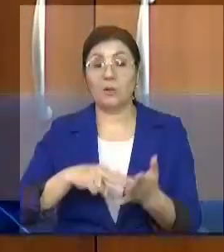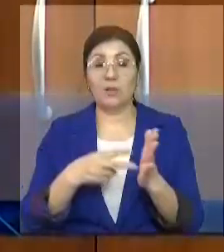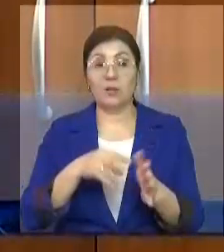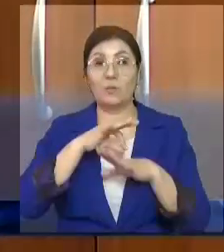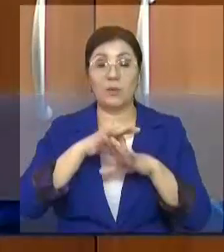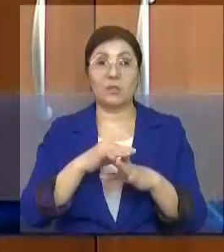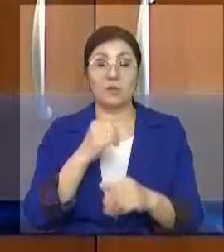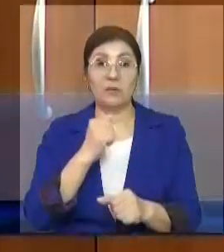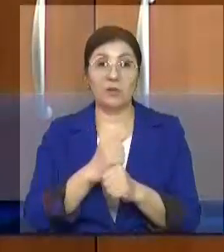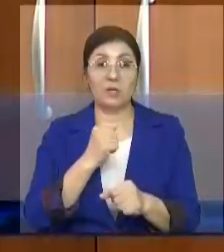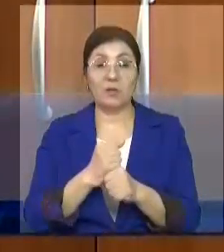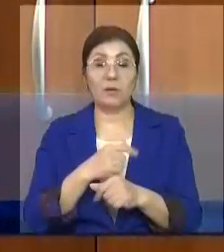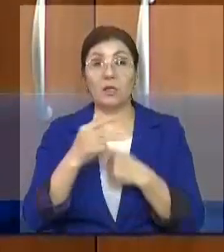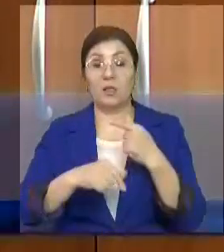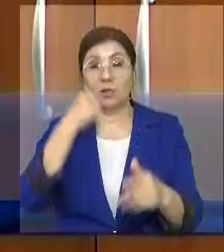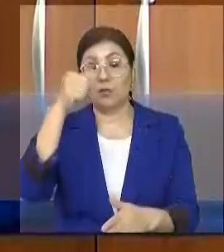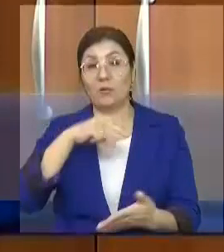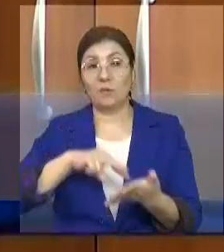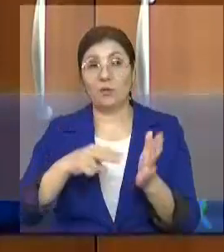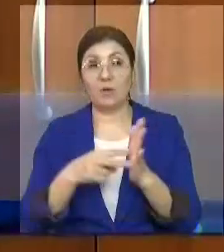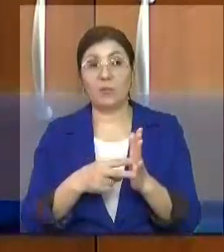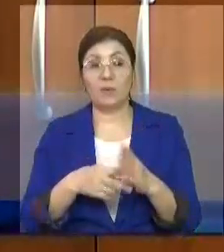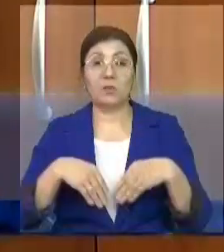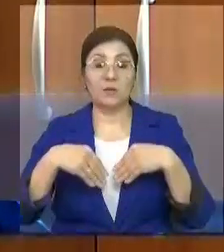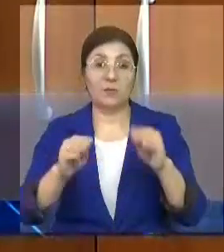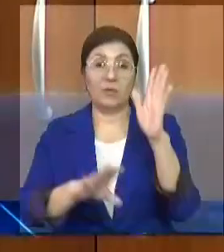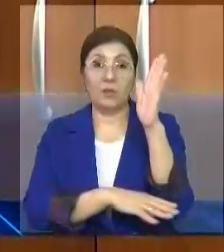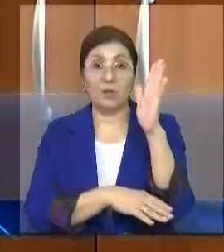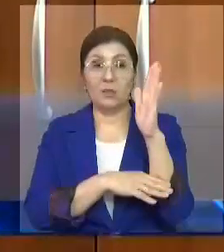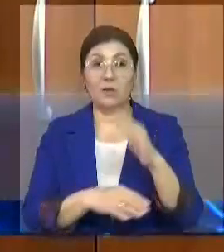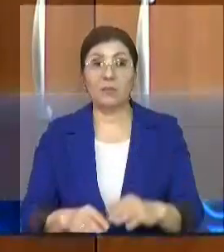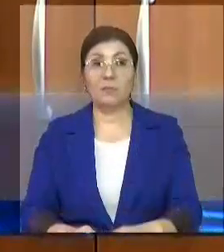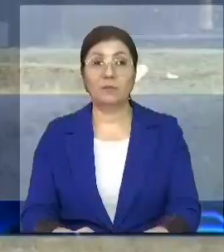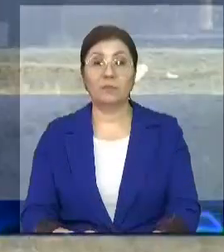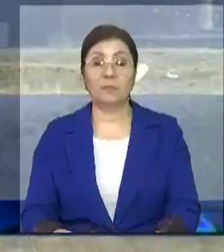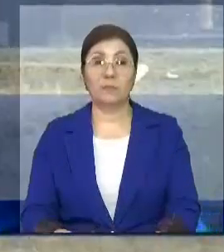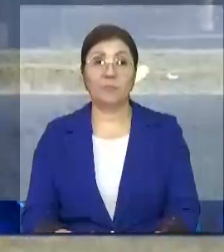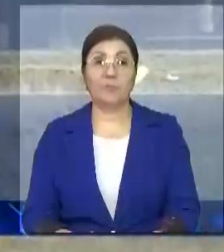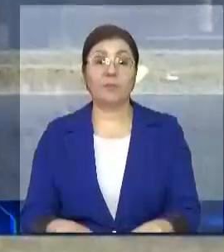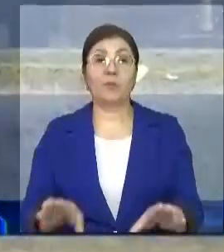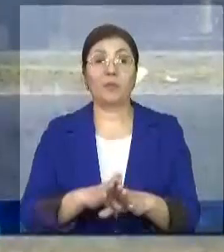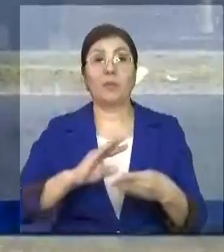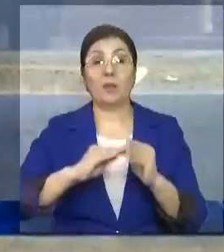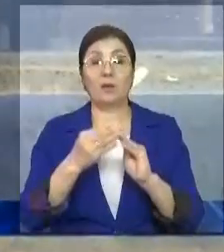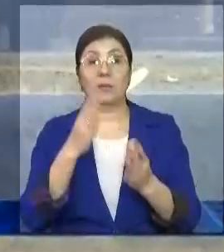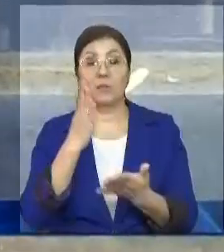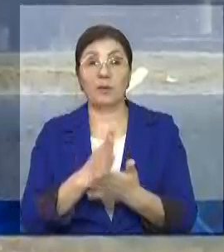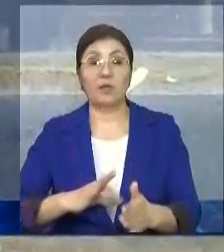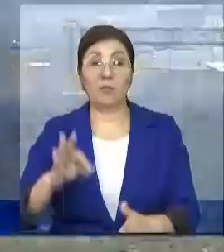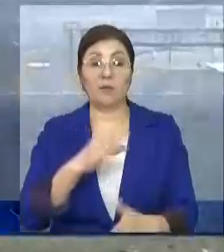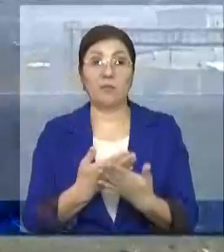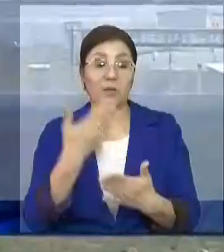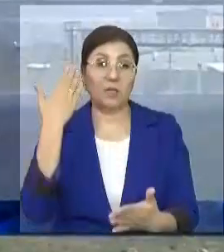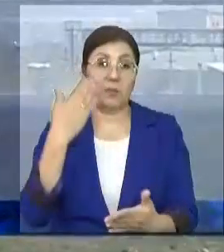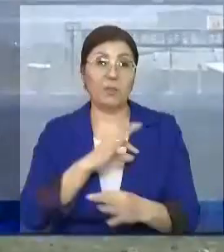провести разработку, а со следующего года уже планируется посадка зеленых насаждений. Так как эти проблемы существуют в области уже